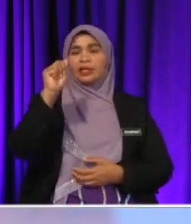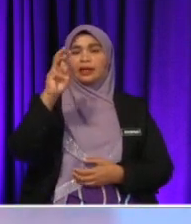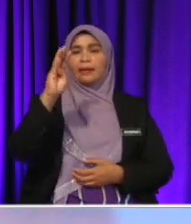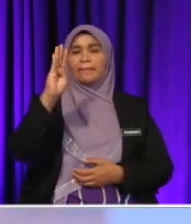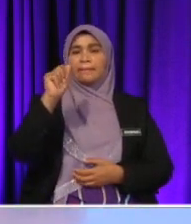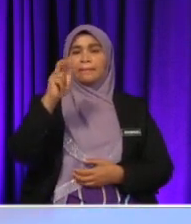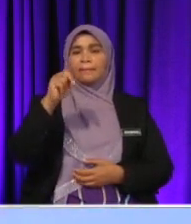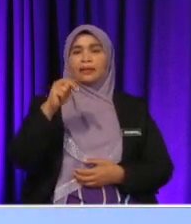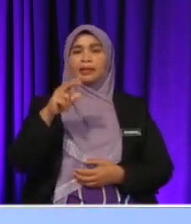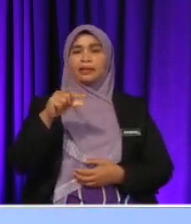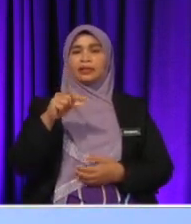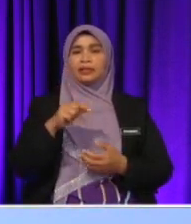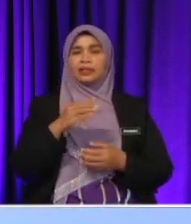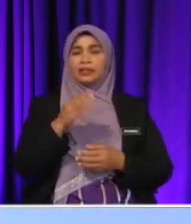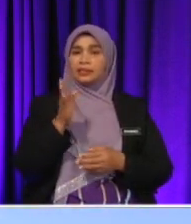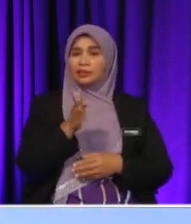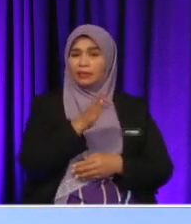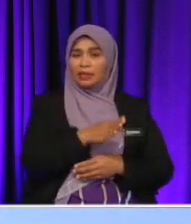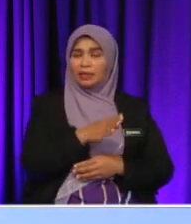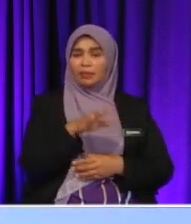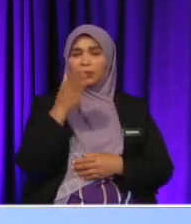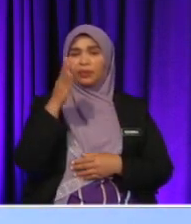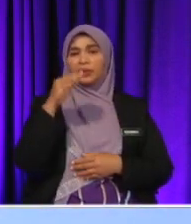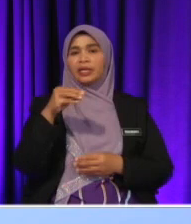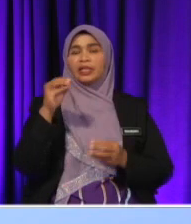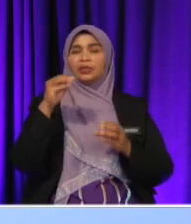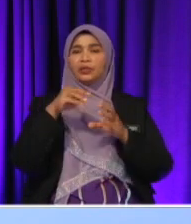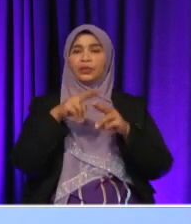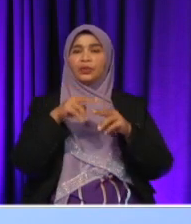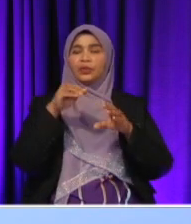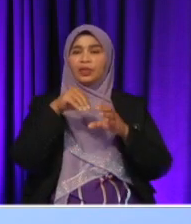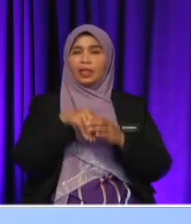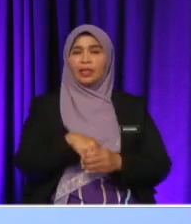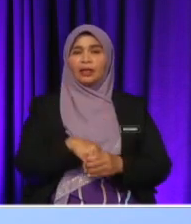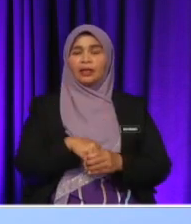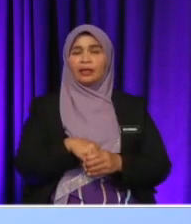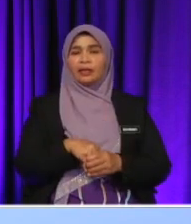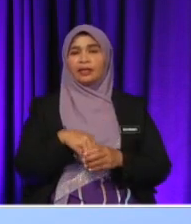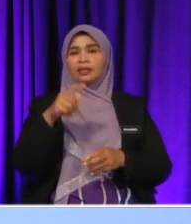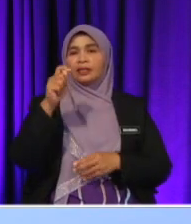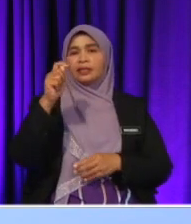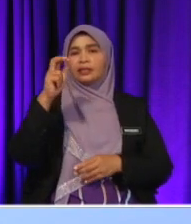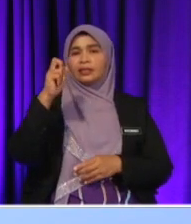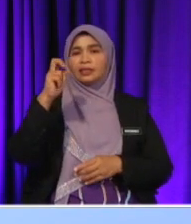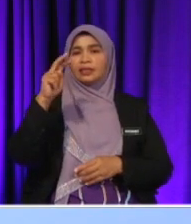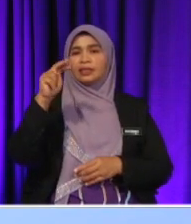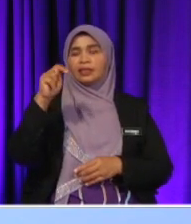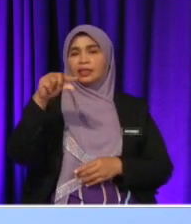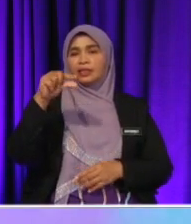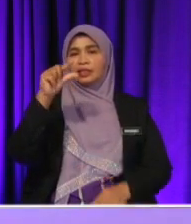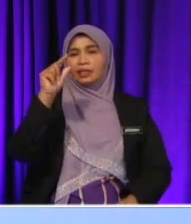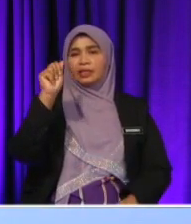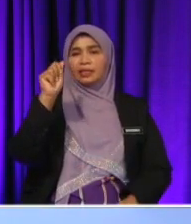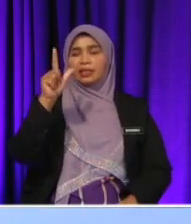di sebelah itu adalah pokok yang terbenam tenggelam terbenam tenggelam jadi itu Contohnya